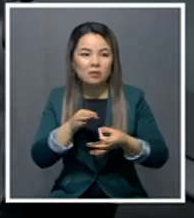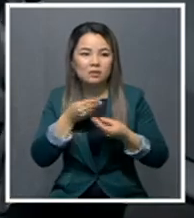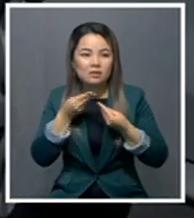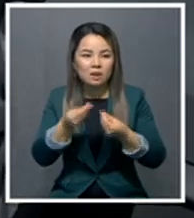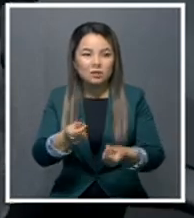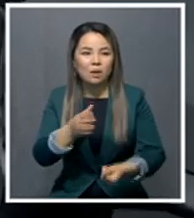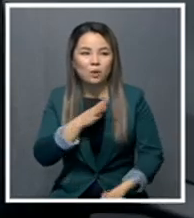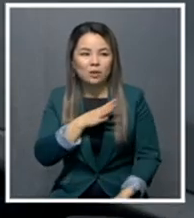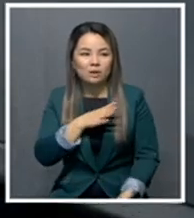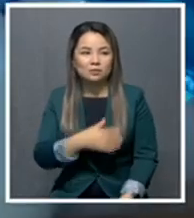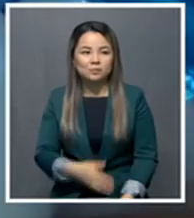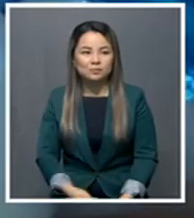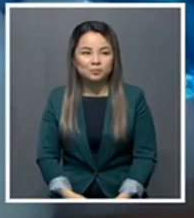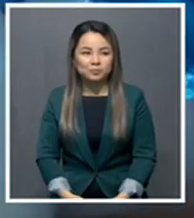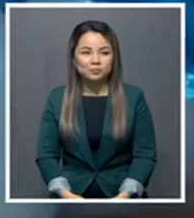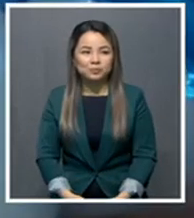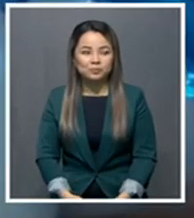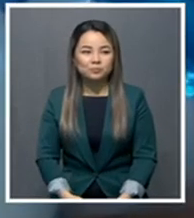тырысты.